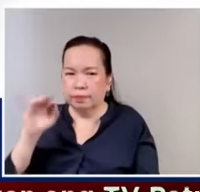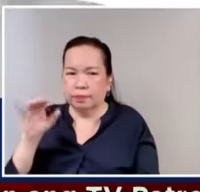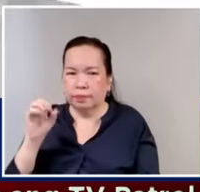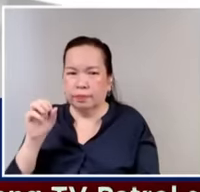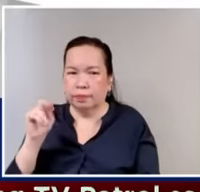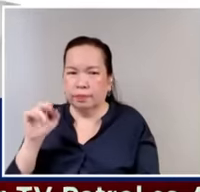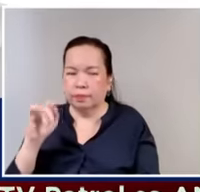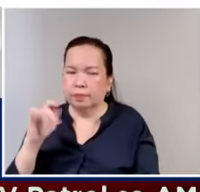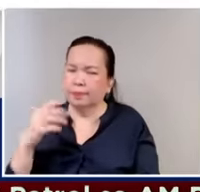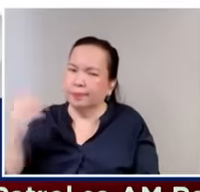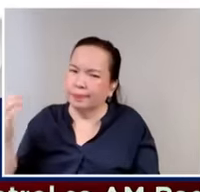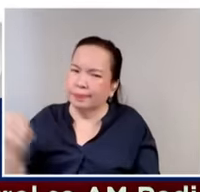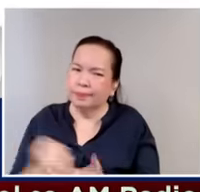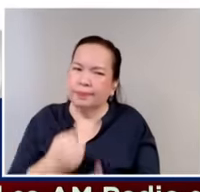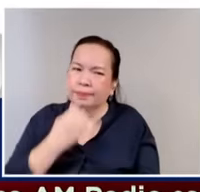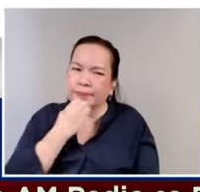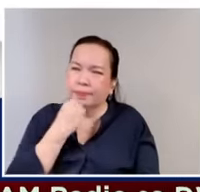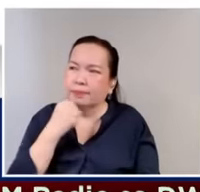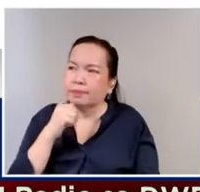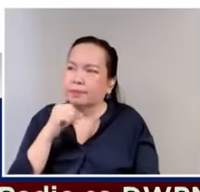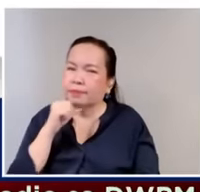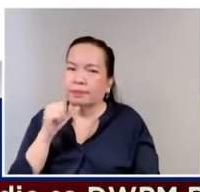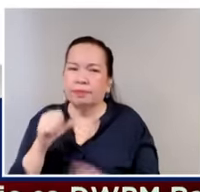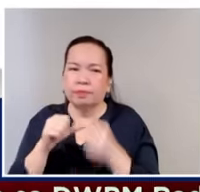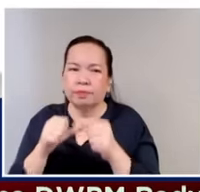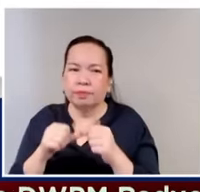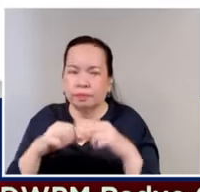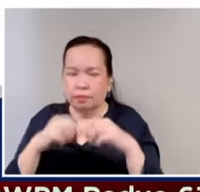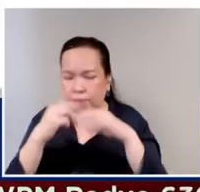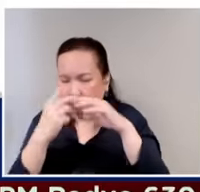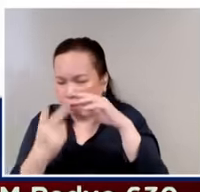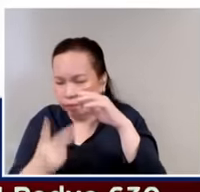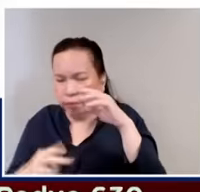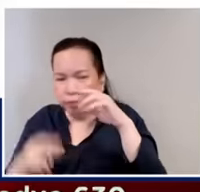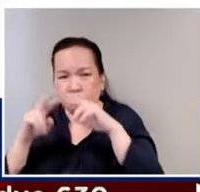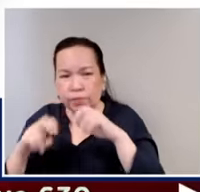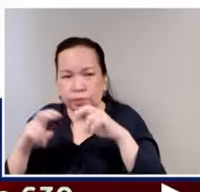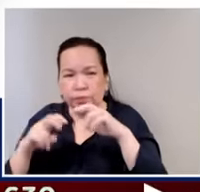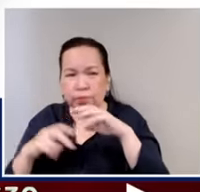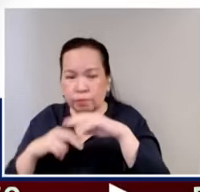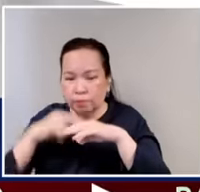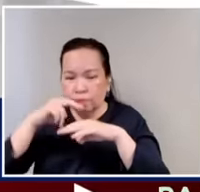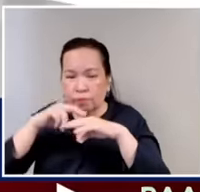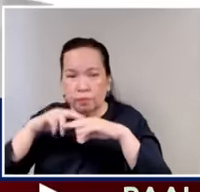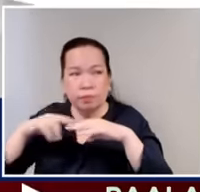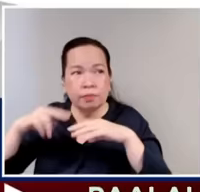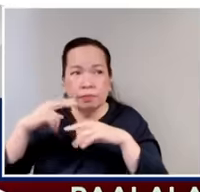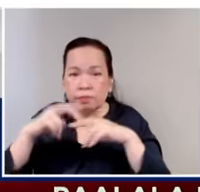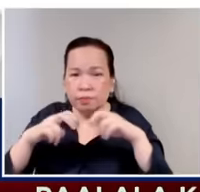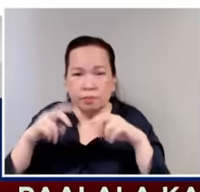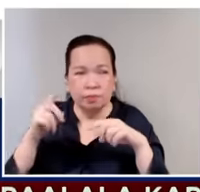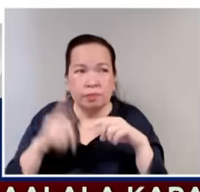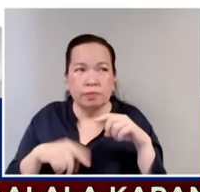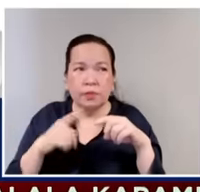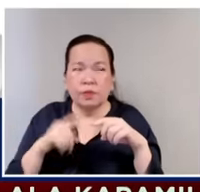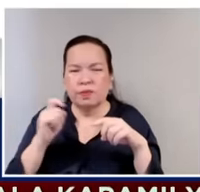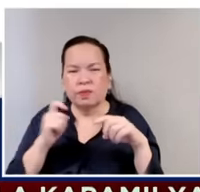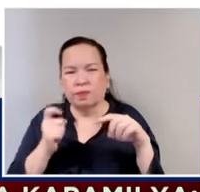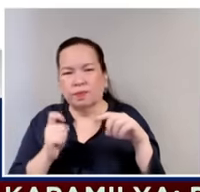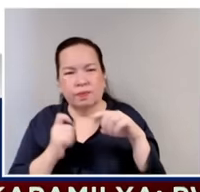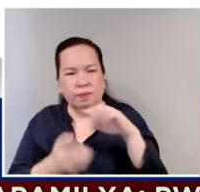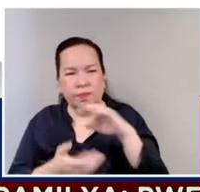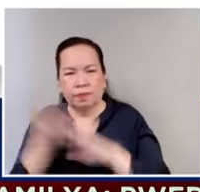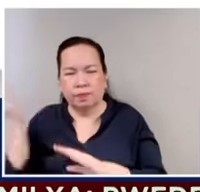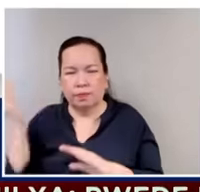nanghihinayang dahil hindi na nila naituloy ang gagawing research sa ibabaw ng Sunday K3 dahil agad na silang umalis. Mahalaga sana